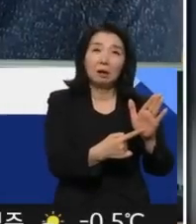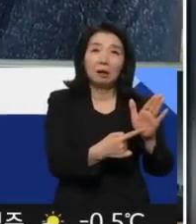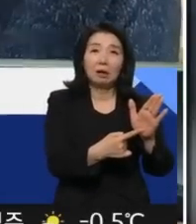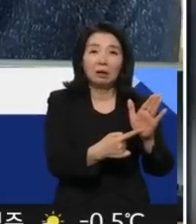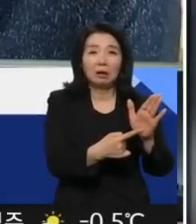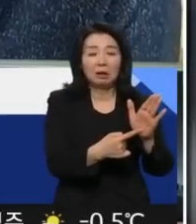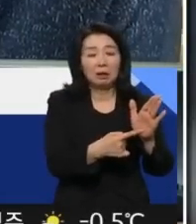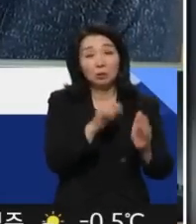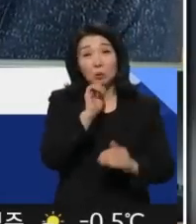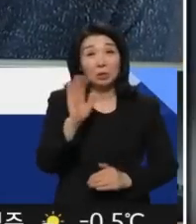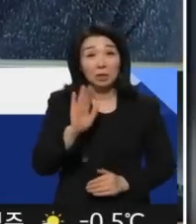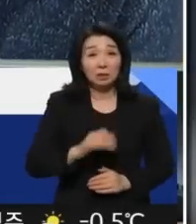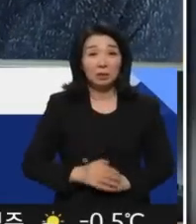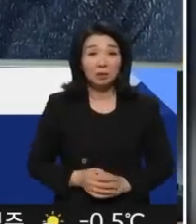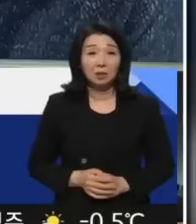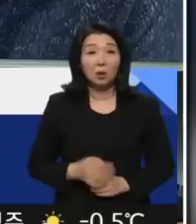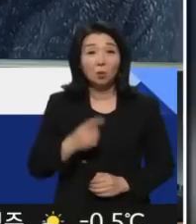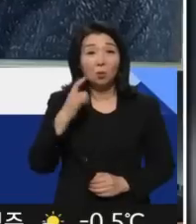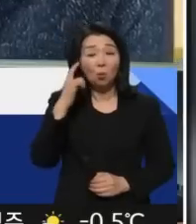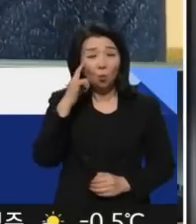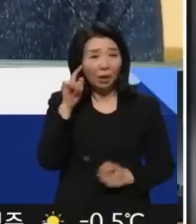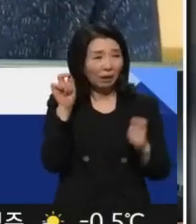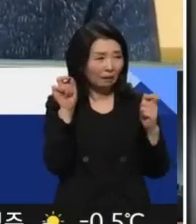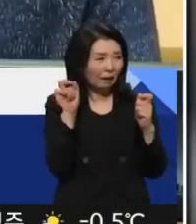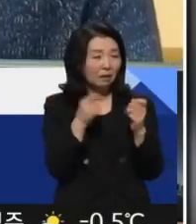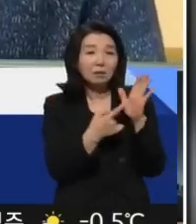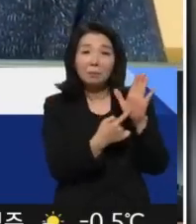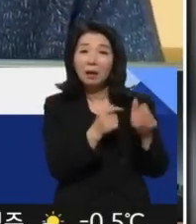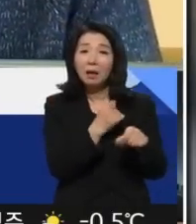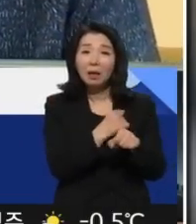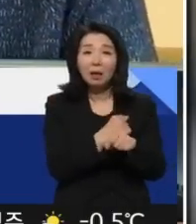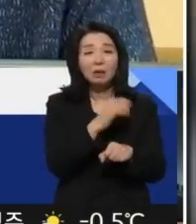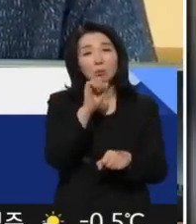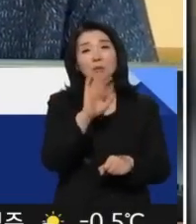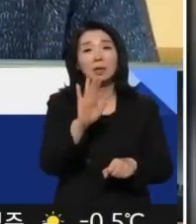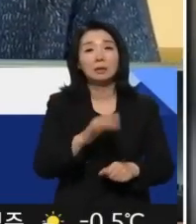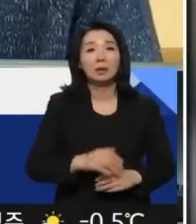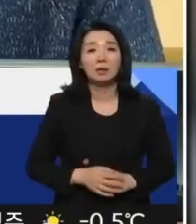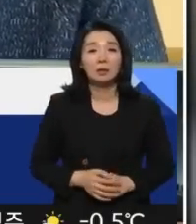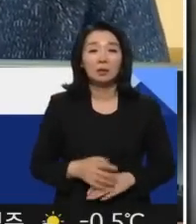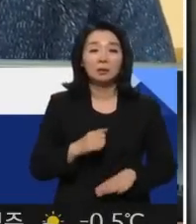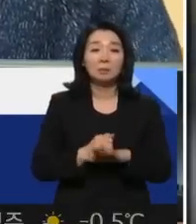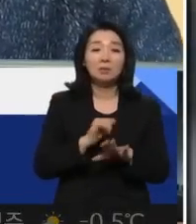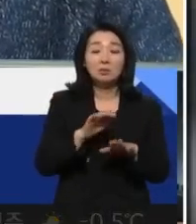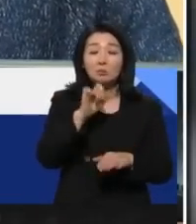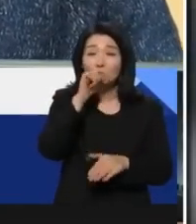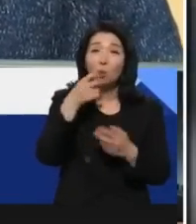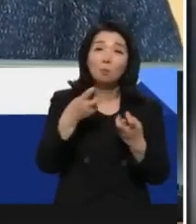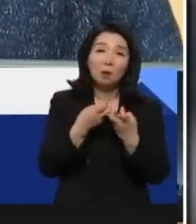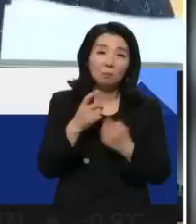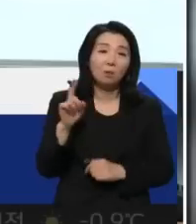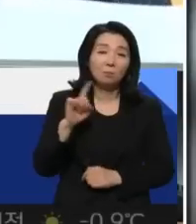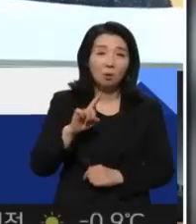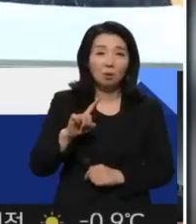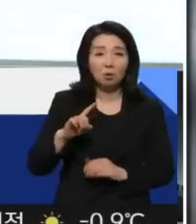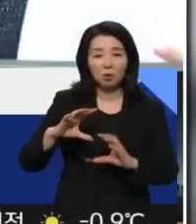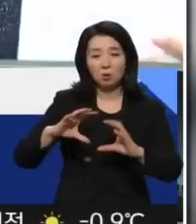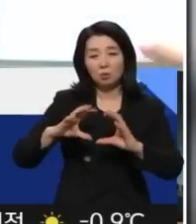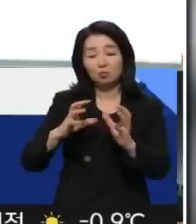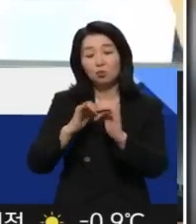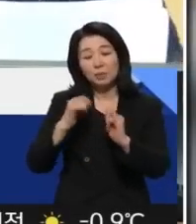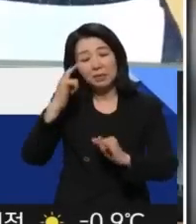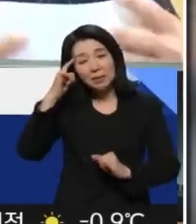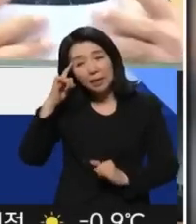없어 보입니까? 아니 그렇죠. 왜냐하면 이제 임박해 가지고서 얘기한다면 그래서 어떤 게 좋을지 또 국민들의 정서에 맞을지